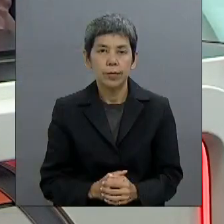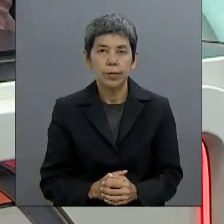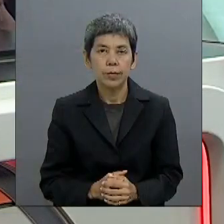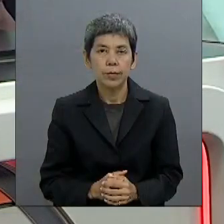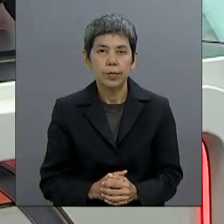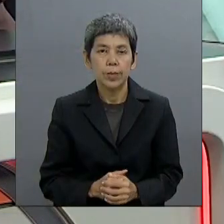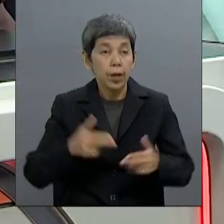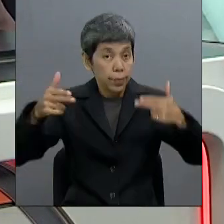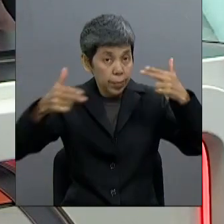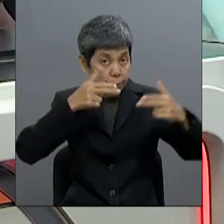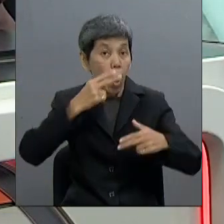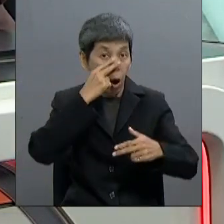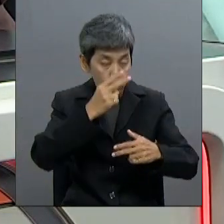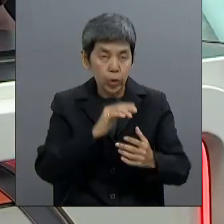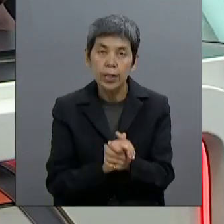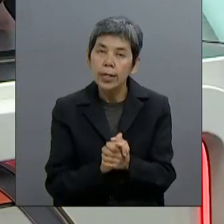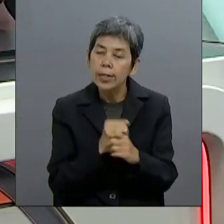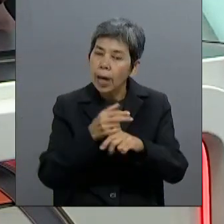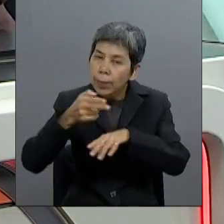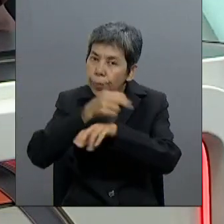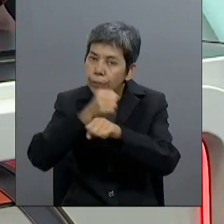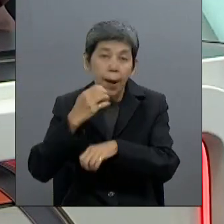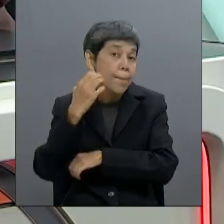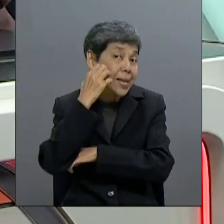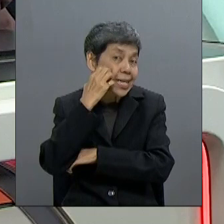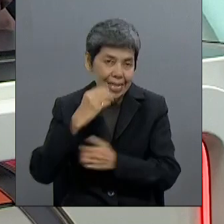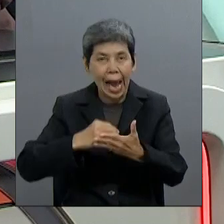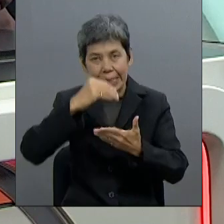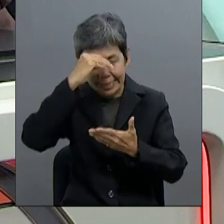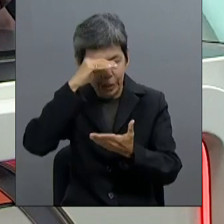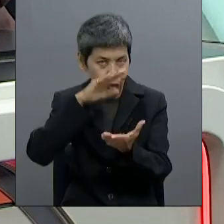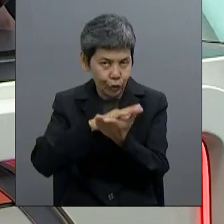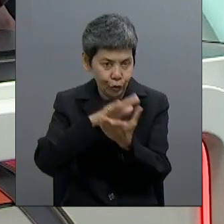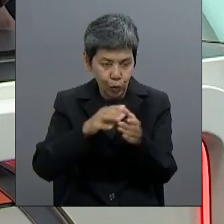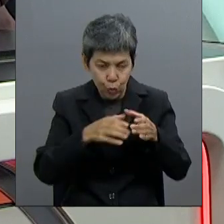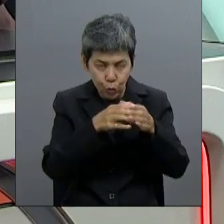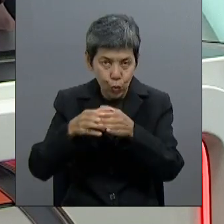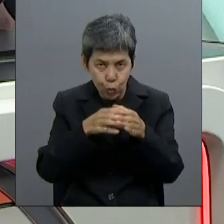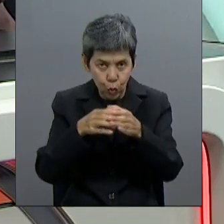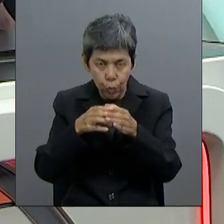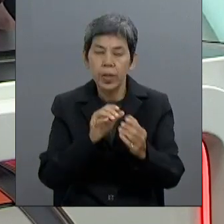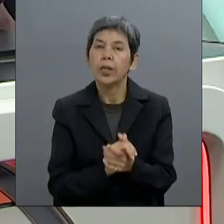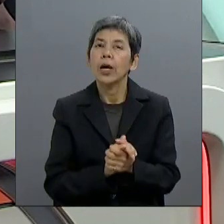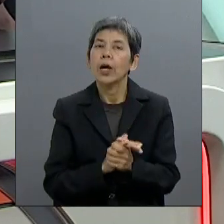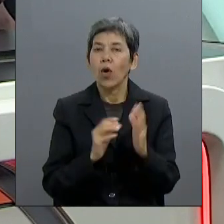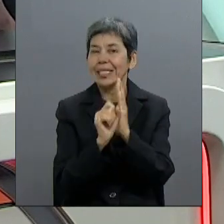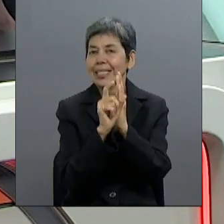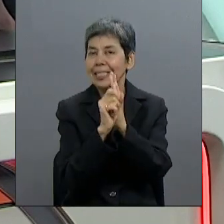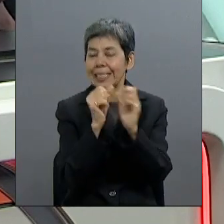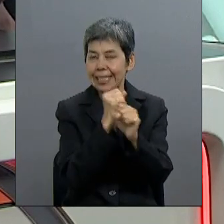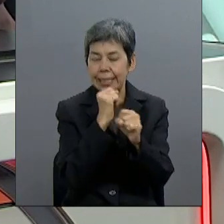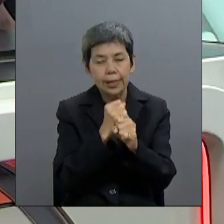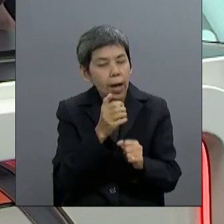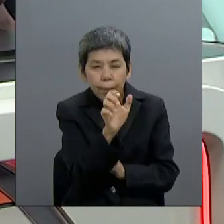Gen Z Reporters วันนี้ติดตามการผลิตสื่อด้วยโทรศัพท์มือถือของนักเรียนโรงเรียนกลุ่มภาคมูลกันทราลมจังหวัดศรีสะเกษนะคะเพื่อที่จะ